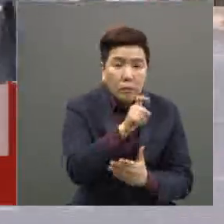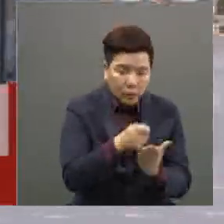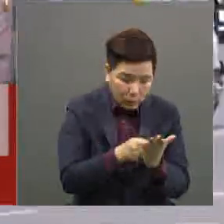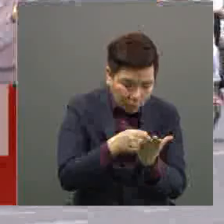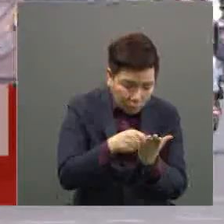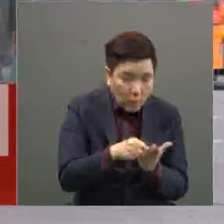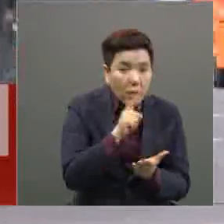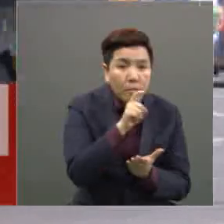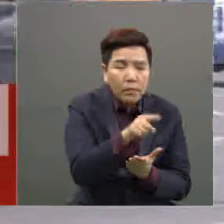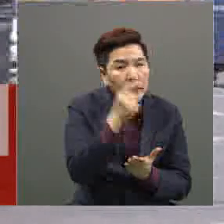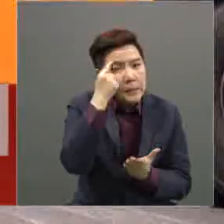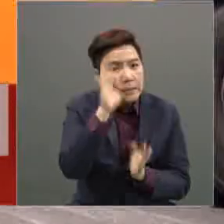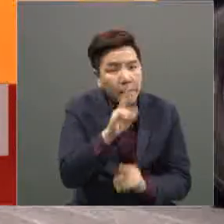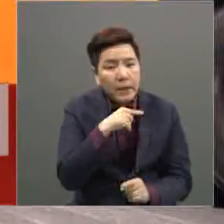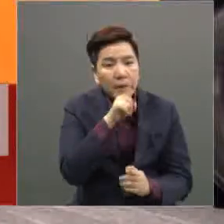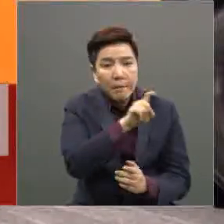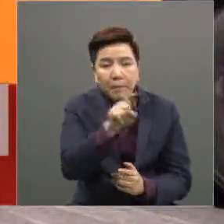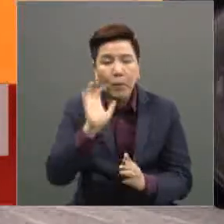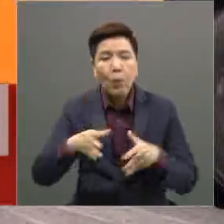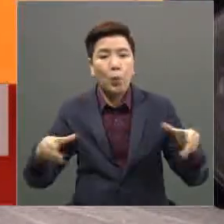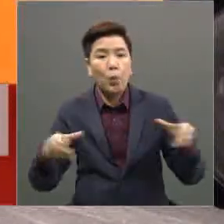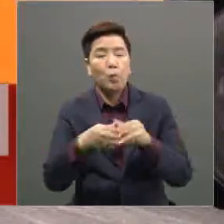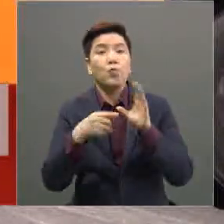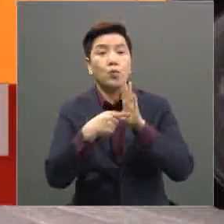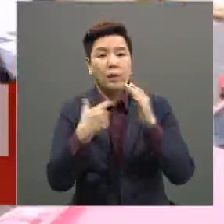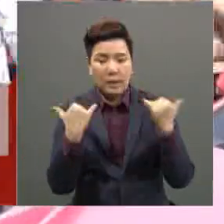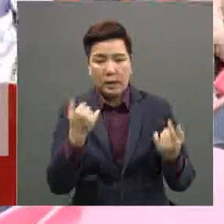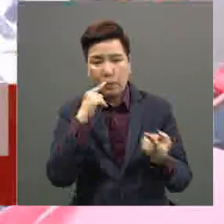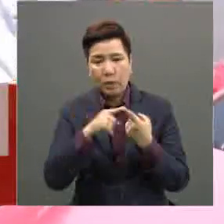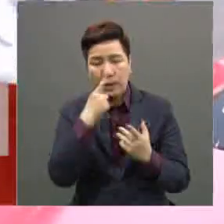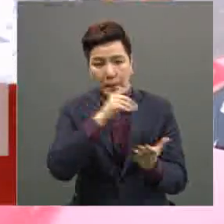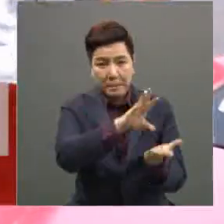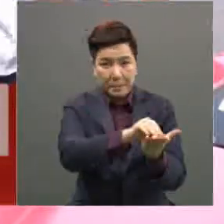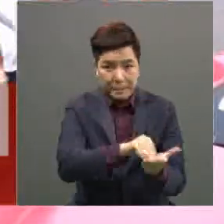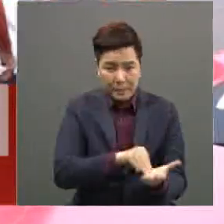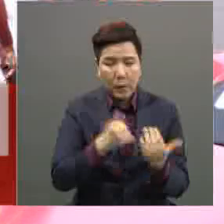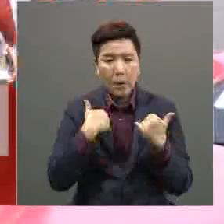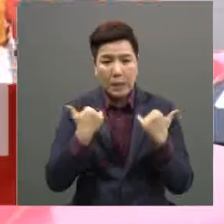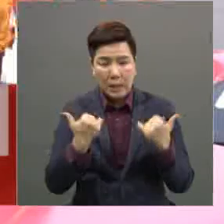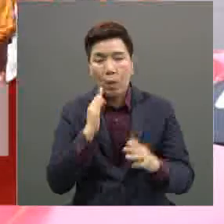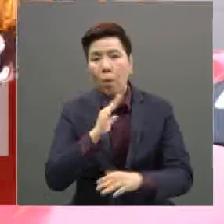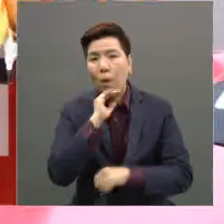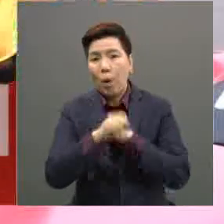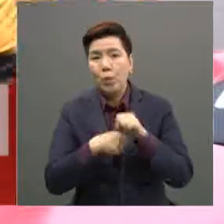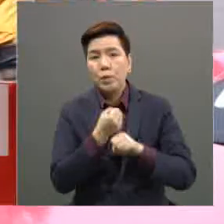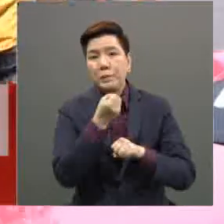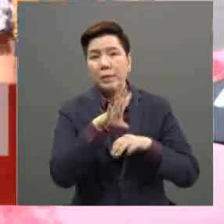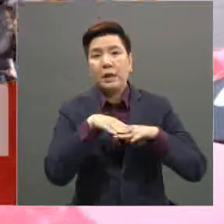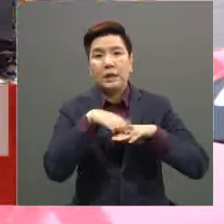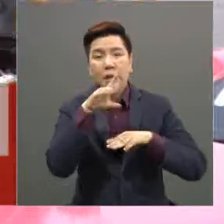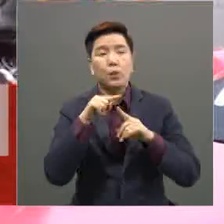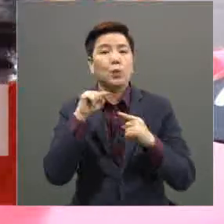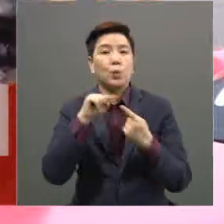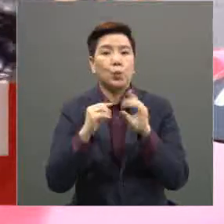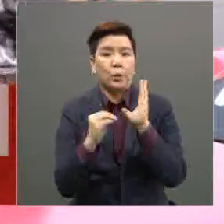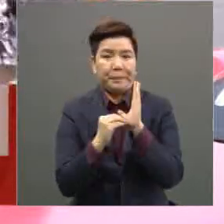ผยผลการสำรวจความคิดเห็นของประชาชนของกลุ่มตัวอย่างของเขาเขาไปเก็บผลจากคนที่มีอายุ15ปีขึ้นไปในพื้นที่กรุงเท